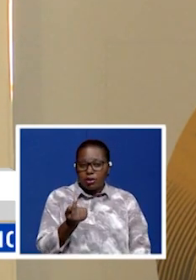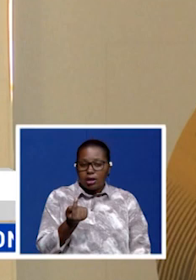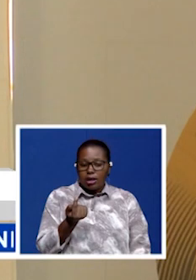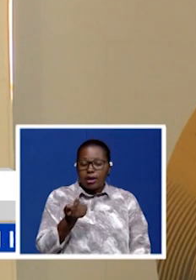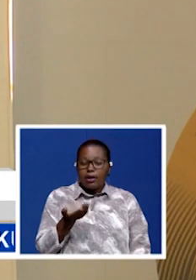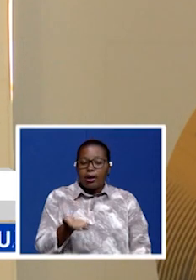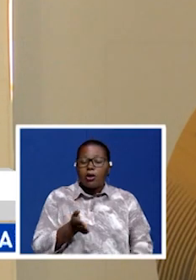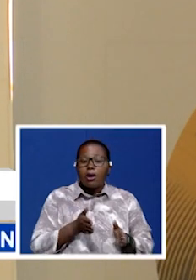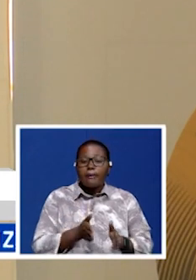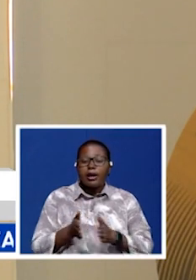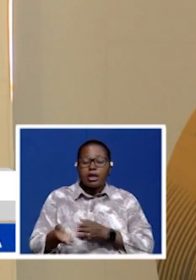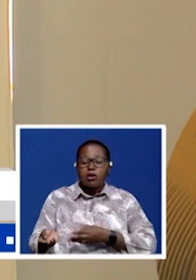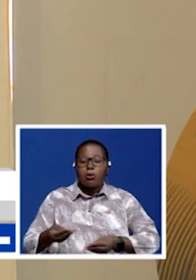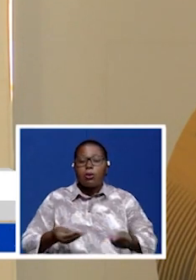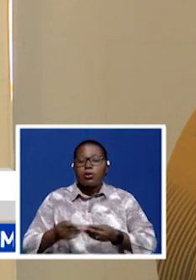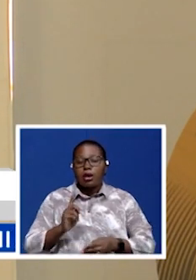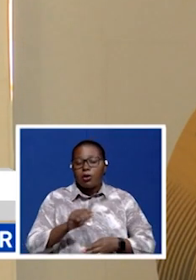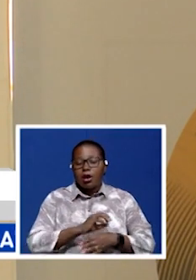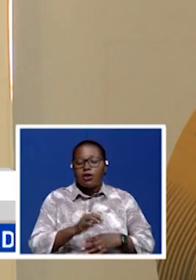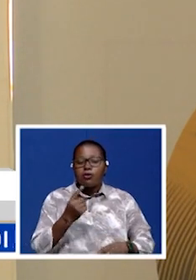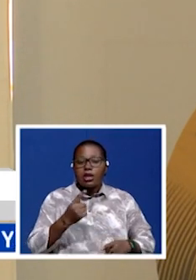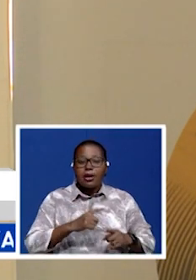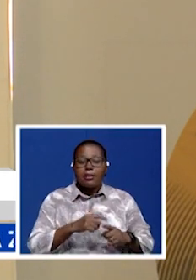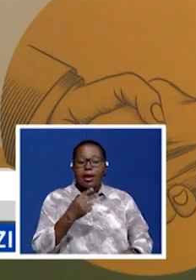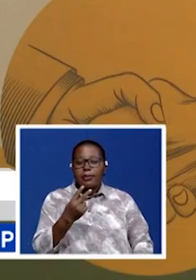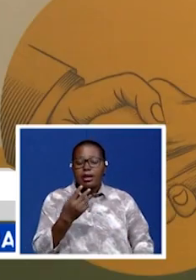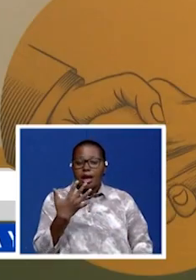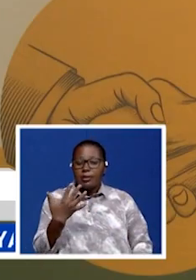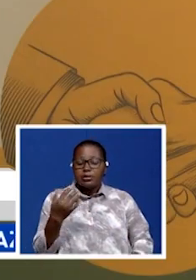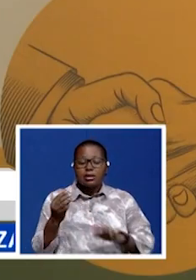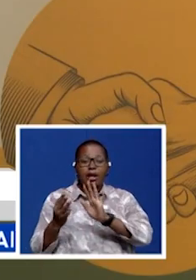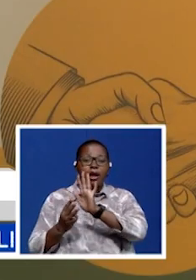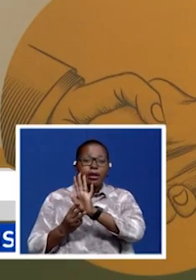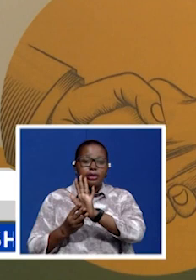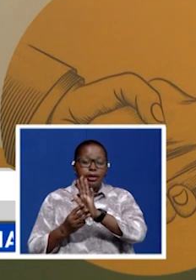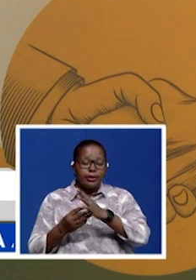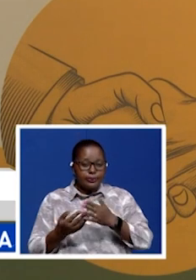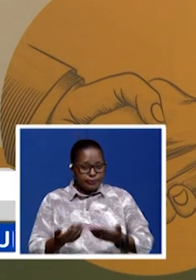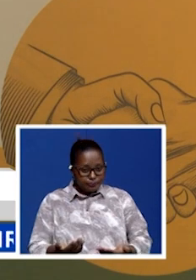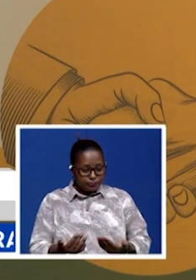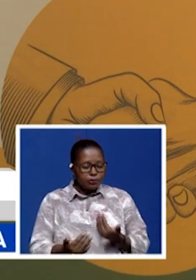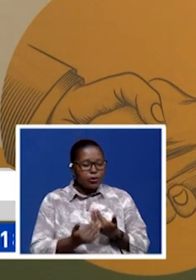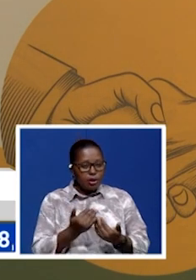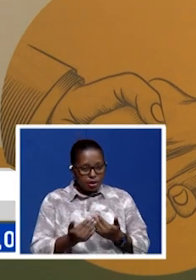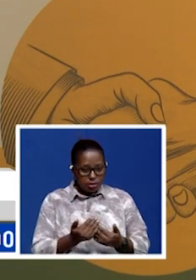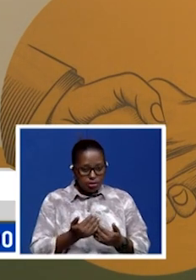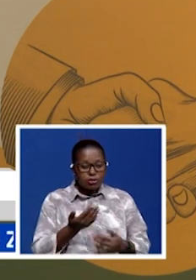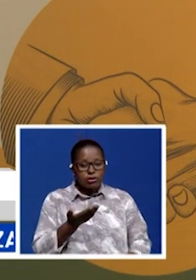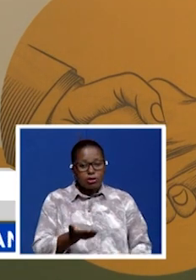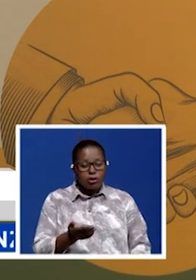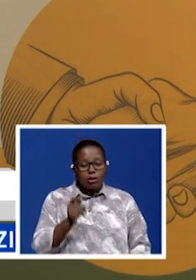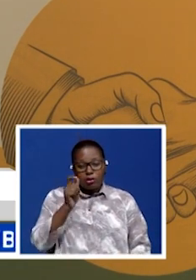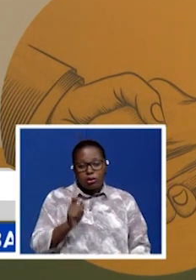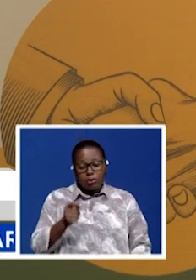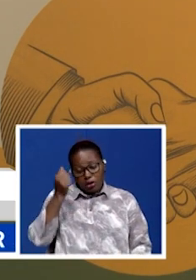wapangaji Wa maduka watakuwa 1258 kwa hio maelekezo yangu Mimi ni kuwa wale ambao Wana